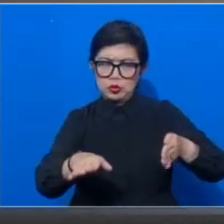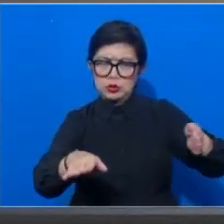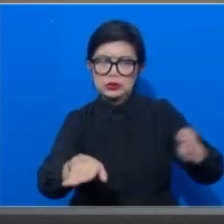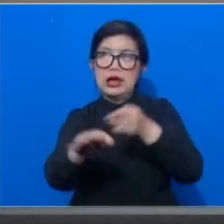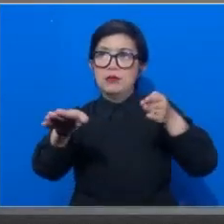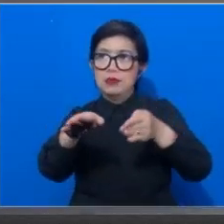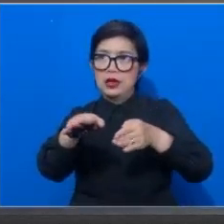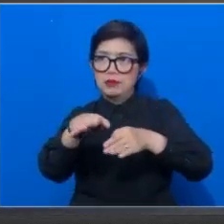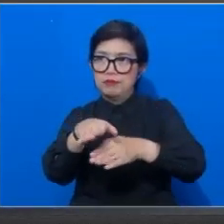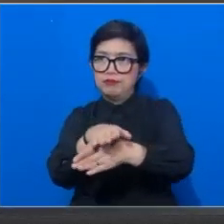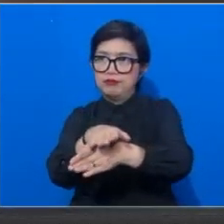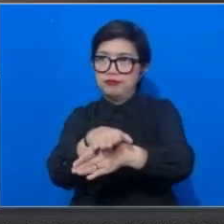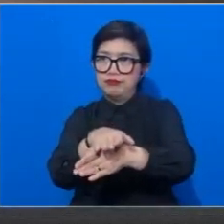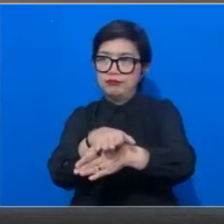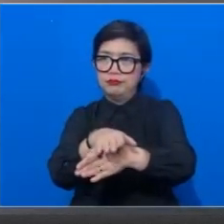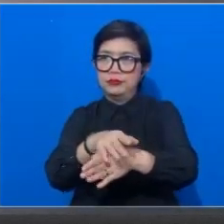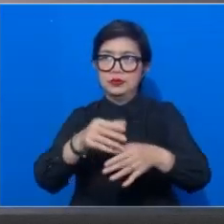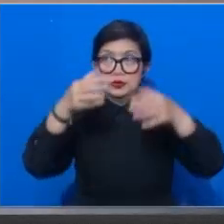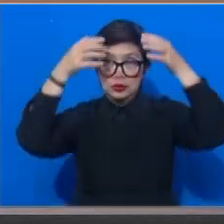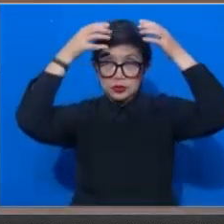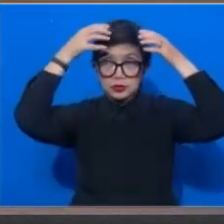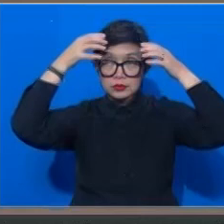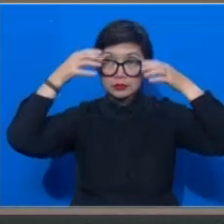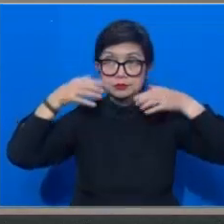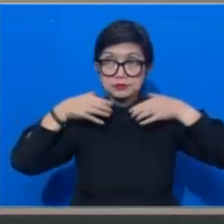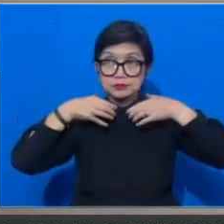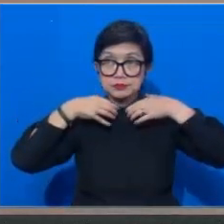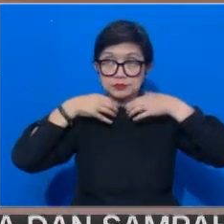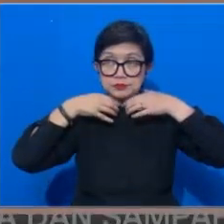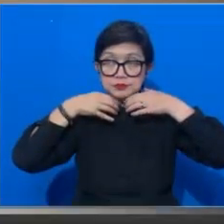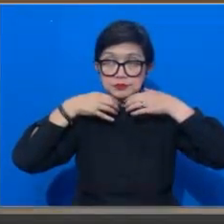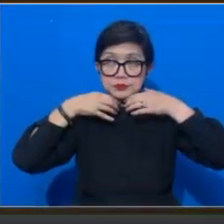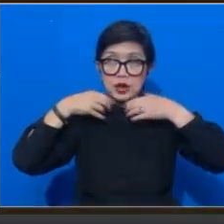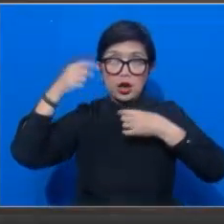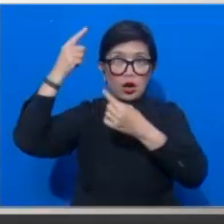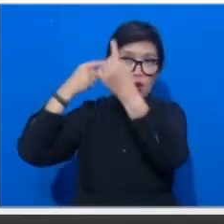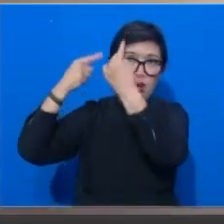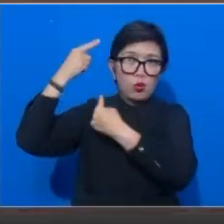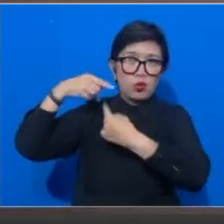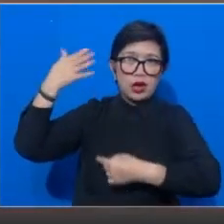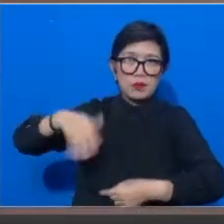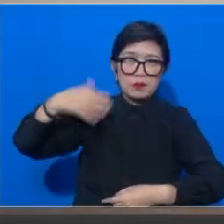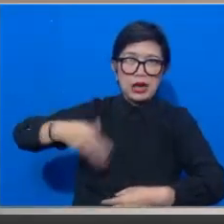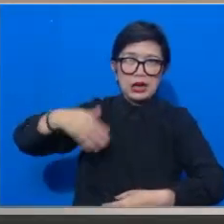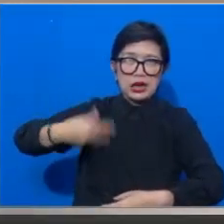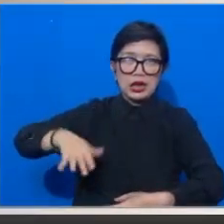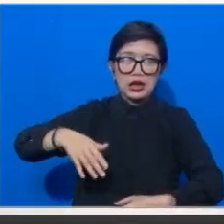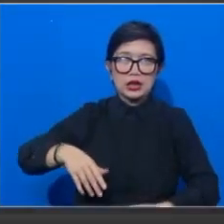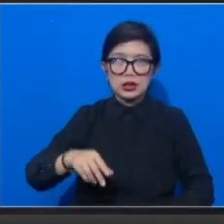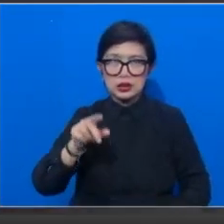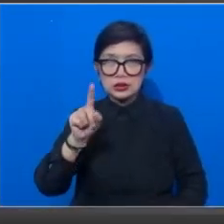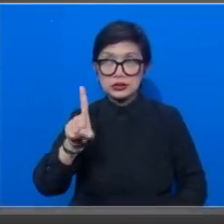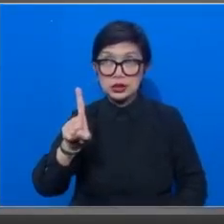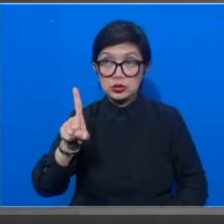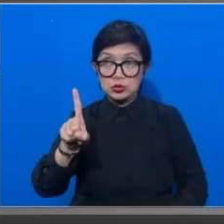ketiga pelajar tidak mengenakan helm, ketiganya pun mengalami luka parah di bagian kepala. Belakangan salah seorang pelajar berinisial